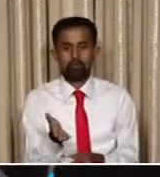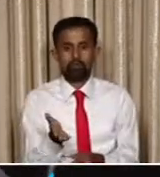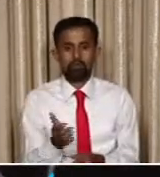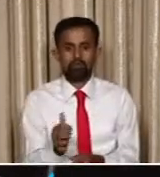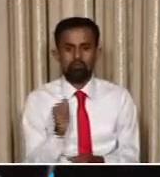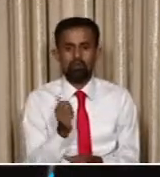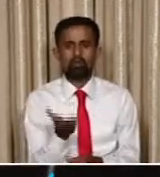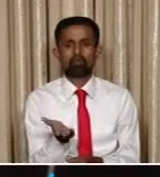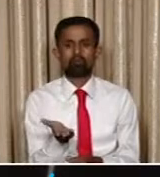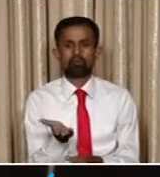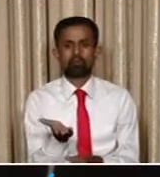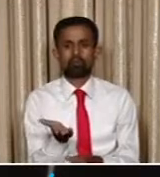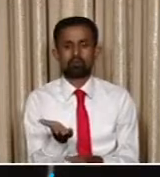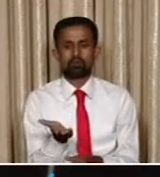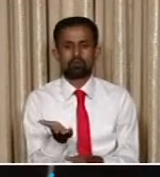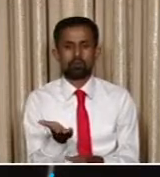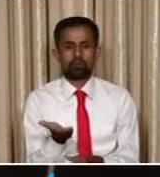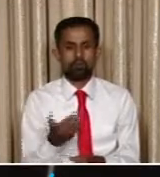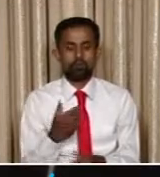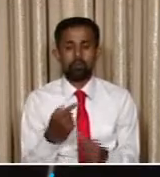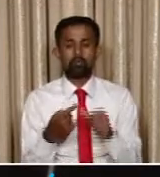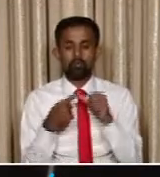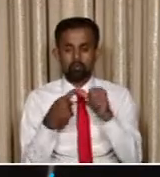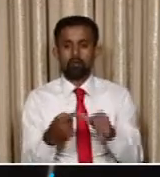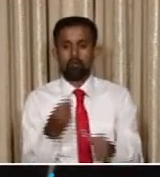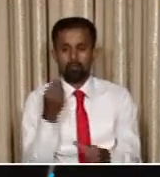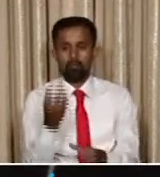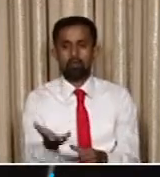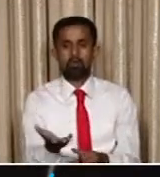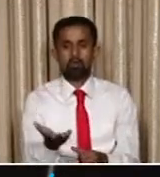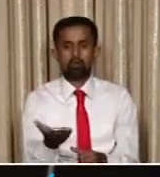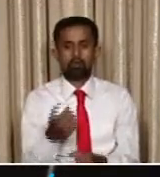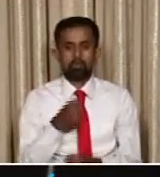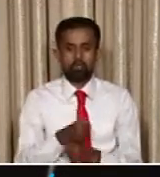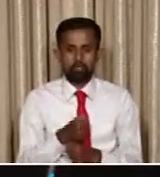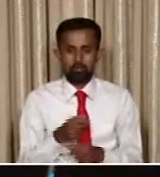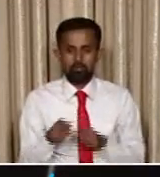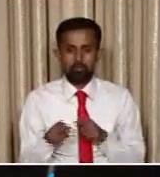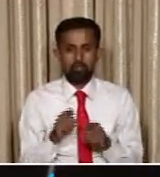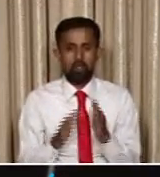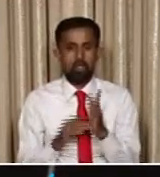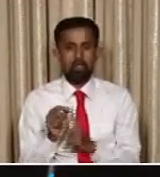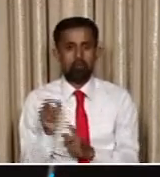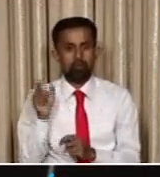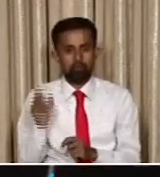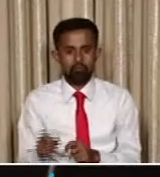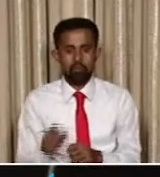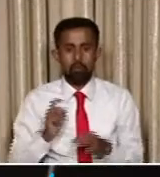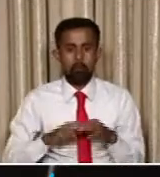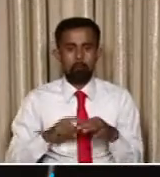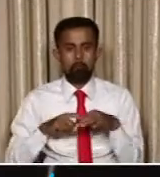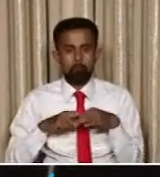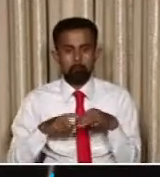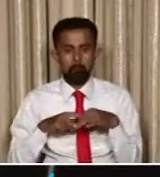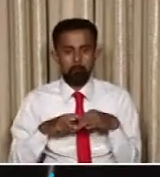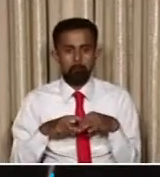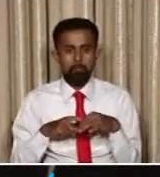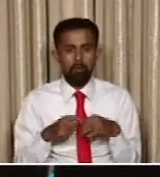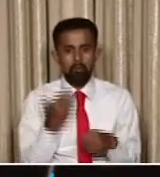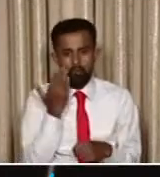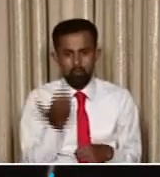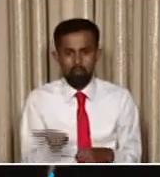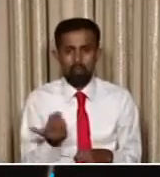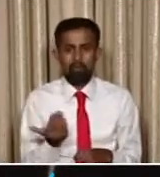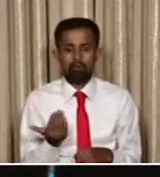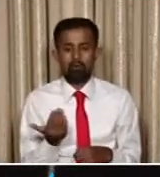මේ? එහෙමනම් අපි මේවට විසඳුම් දෙන්න ඕනේ. රජයක් හැටියට, ඇමතිවරු හැටියට මේ ප්‍රශ්න වලට අපි අපි මූණ දෙන්න ඕන.